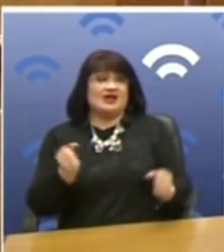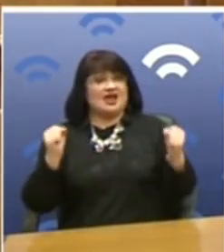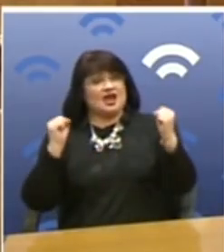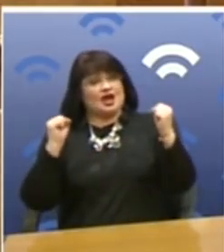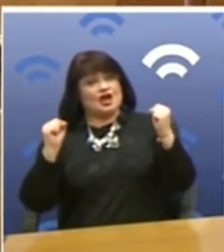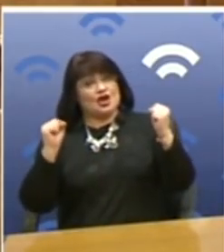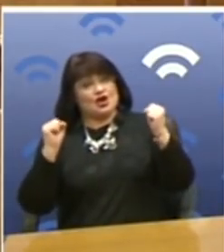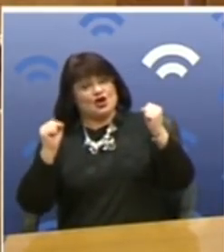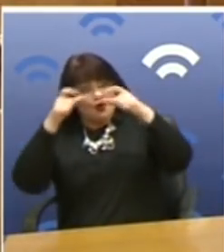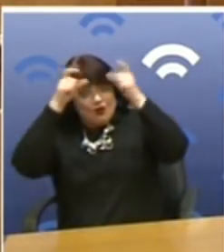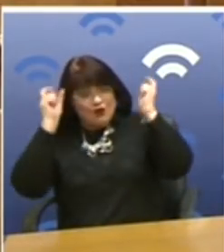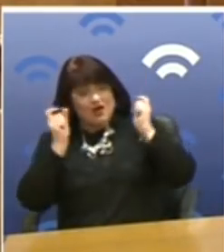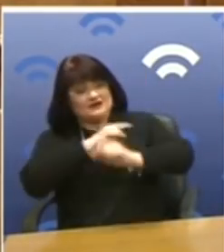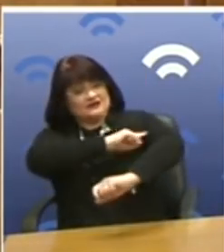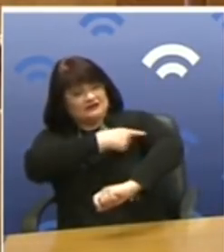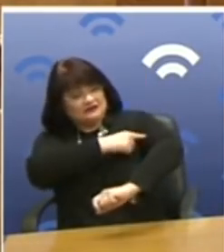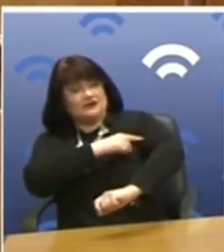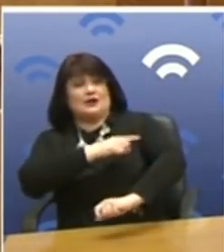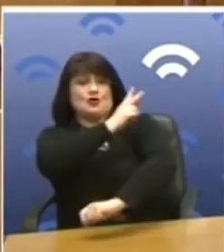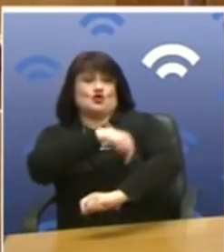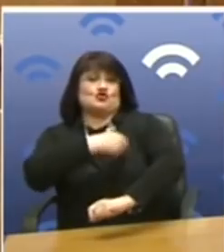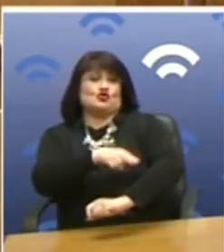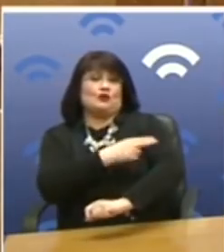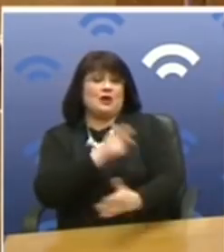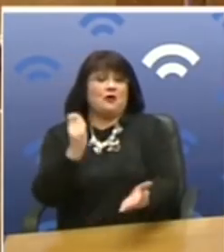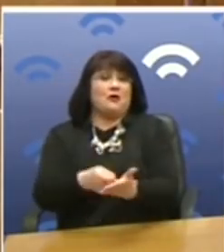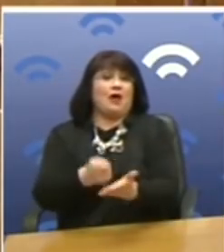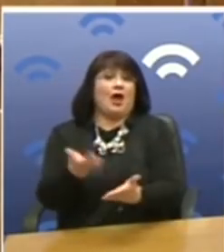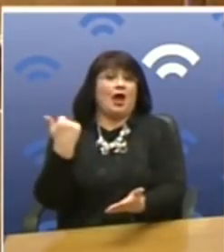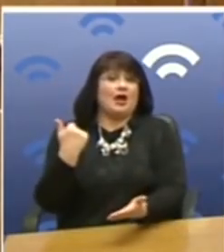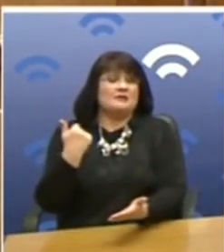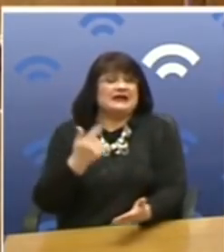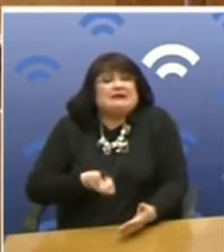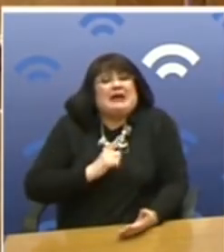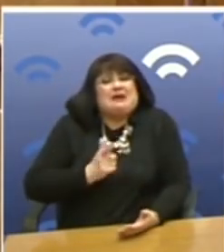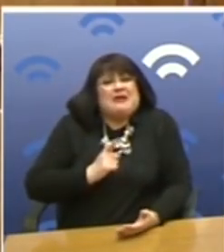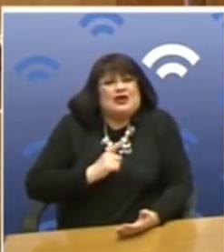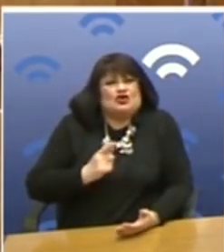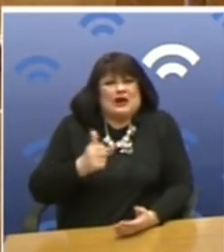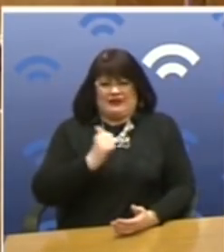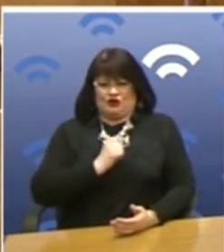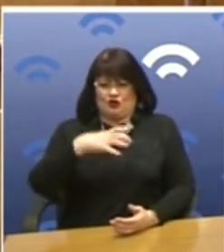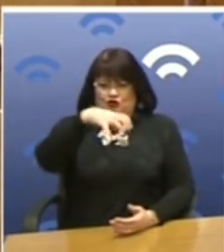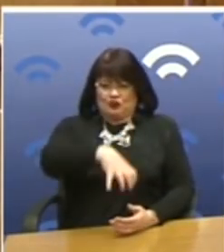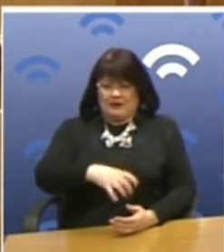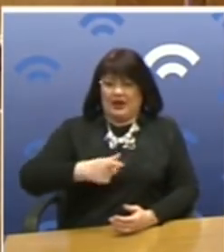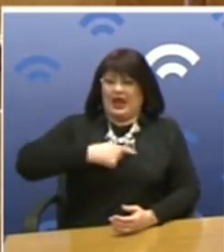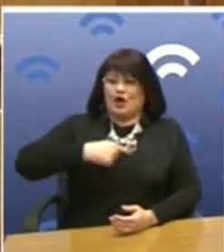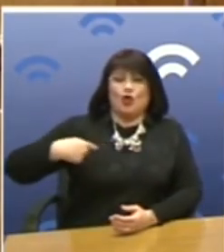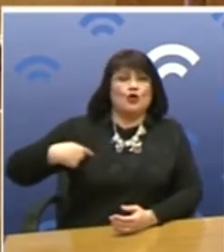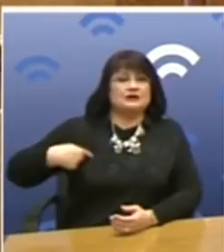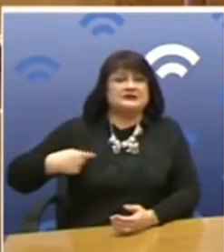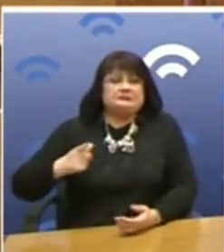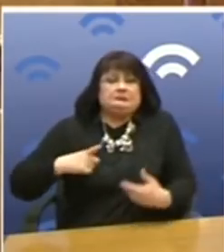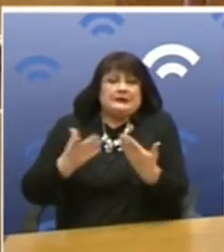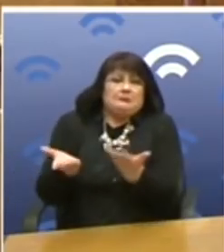ήρωες νοσοκομιακούς γιατρούς. Τι να περιμένει κανείς από μεγαλοεργοδότες του ιδιωτικού τομέα? Την ίδια